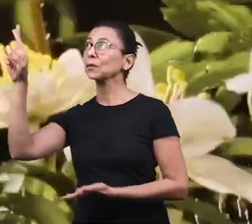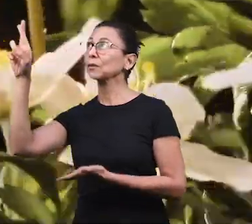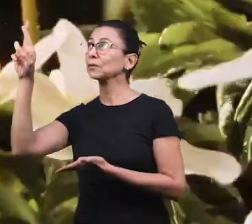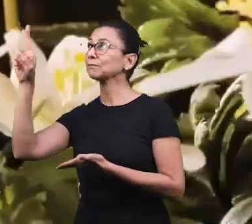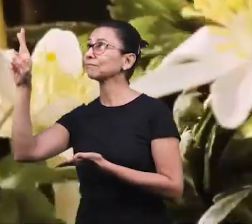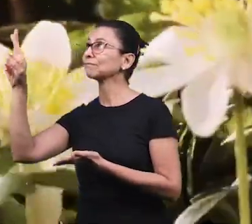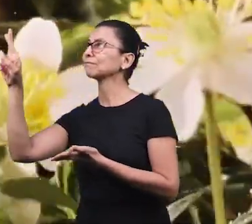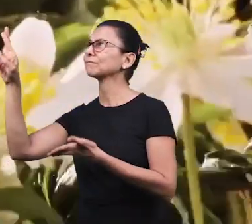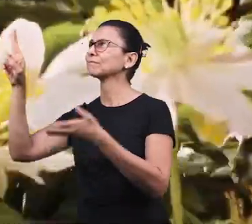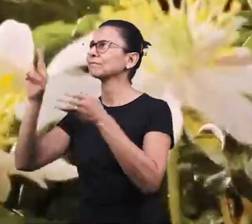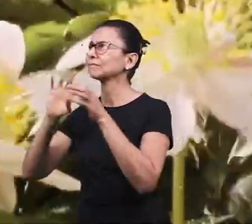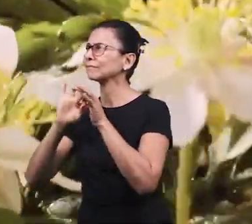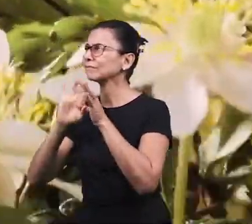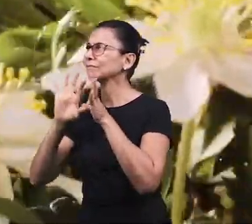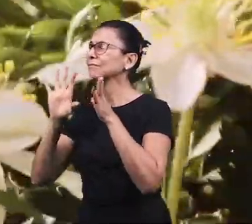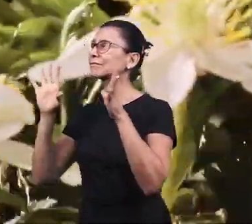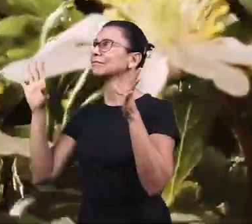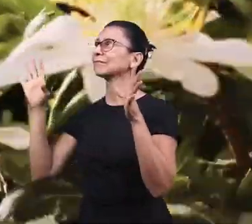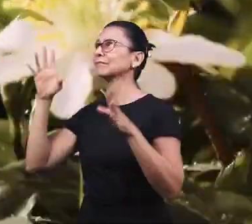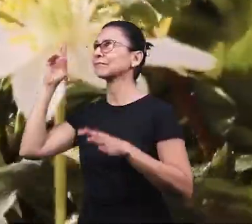Senhor.